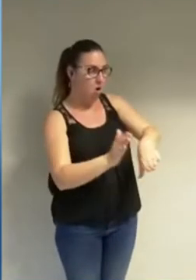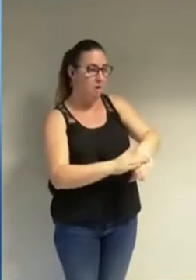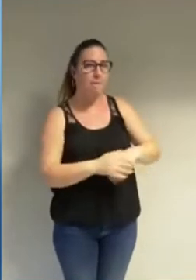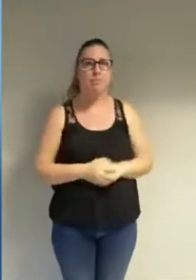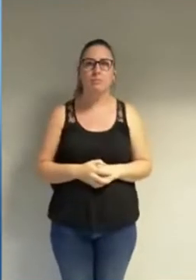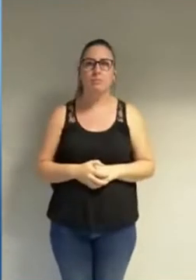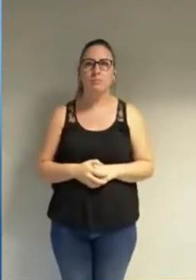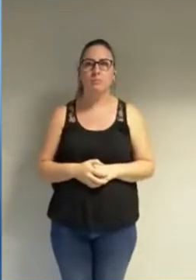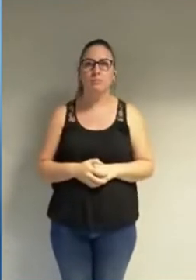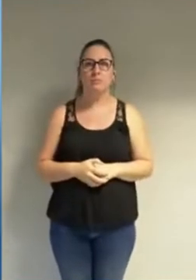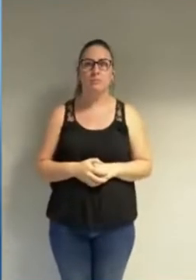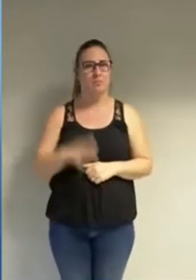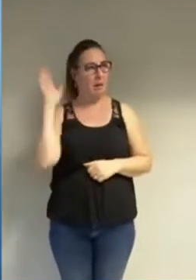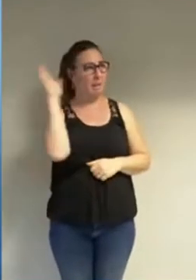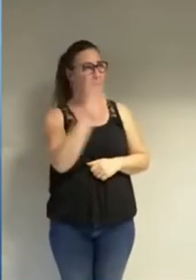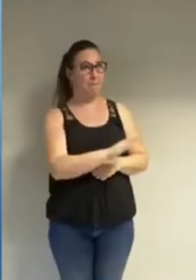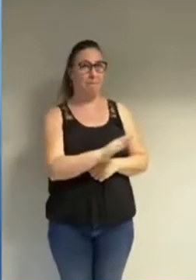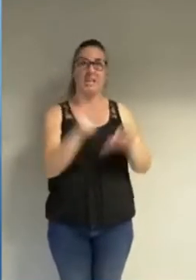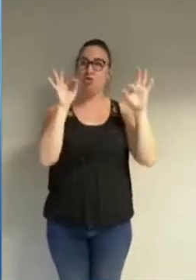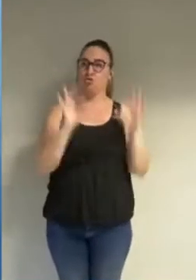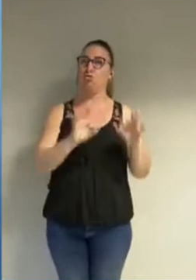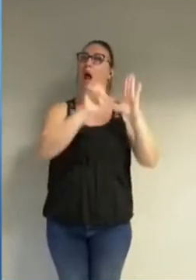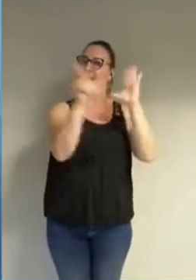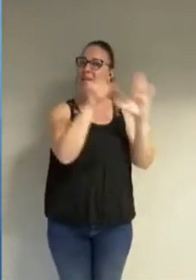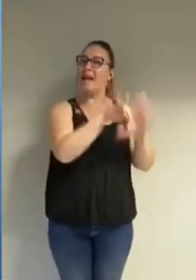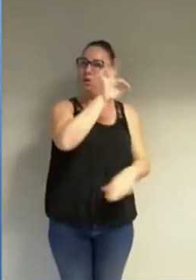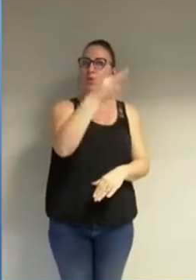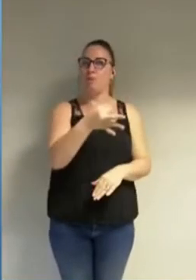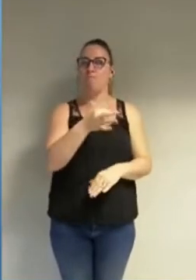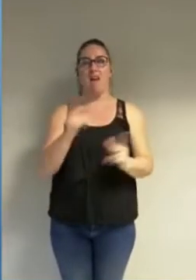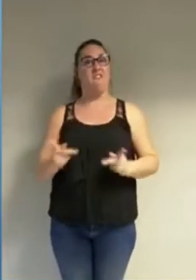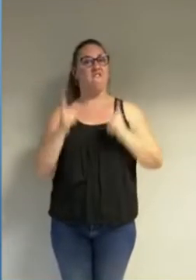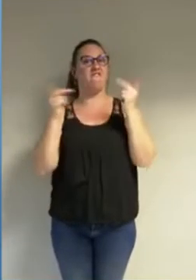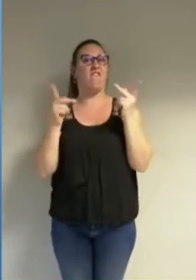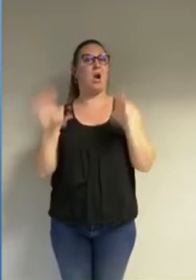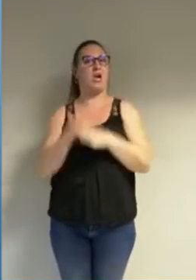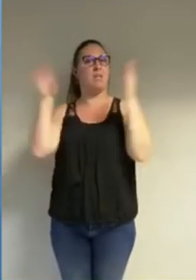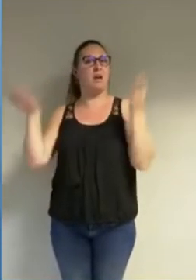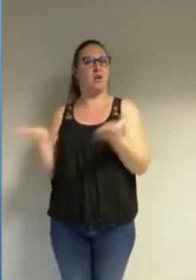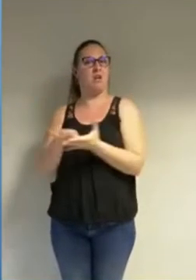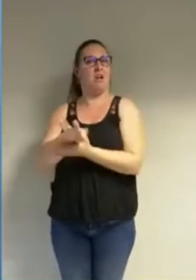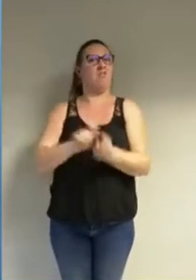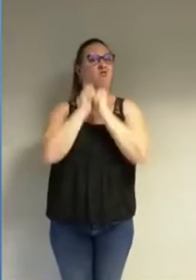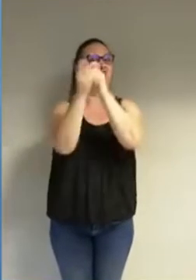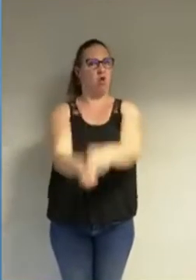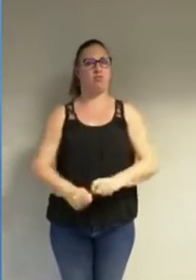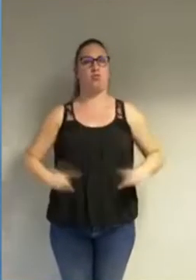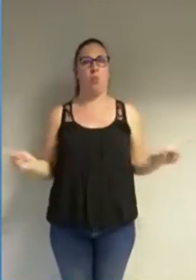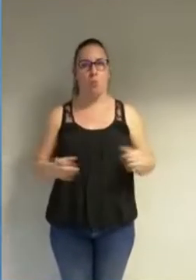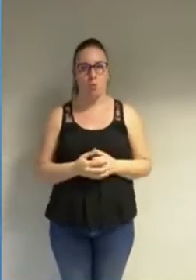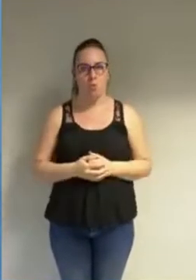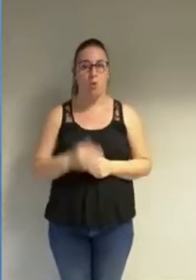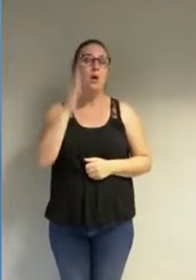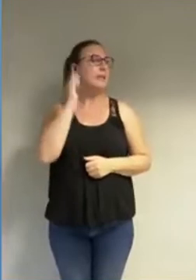Vous êtes légal, mais pas légitime pour conduire une telle réforme. C'est pourquoi nous